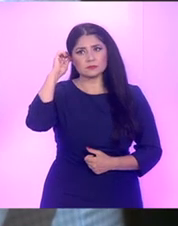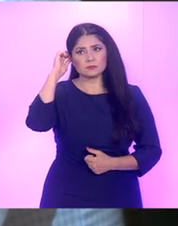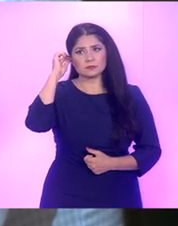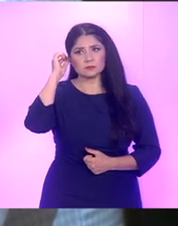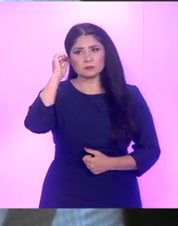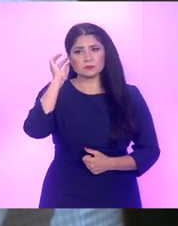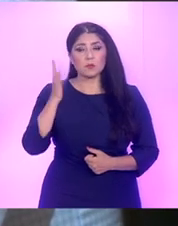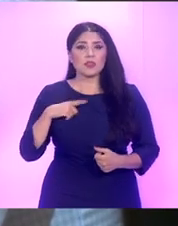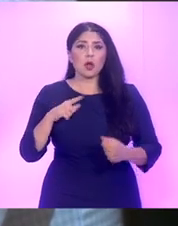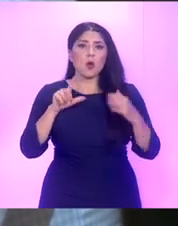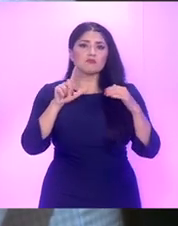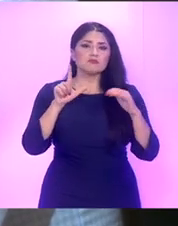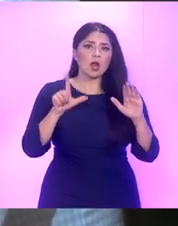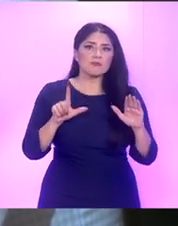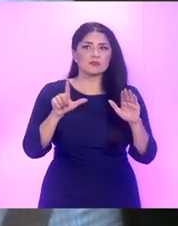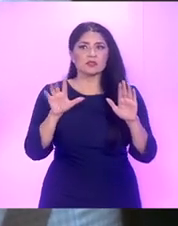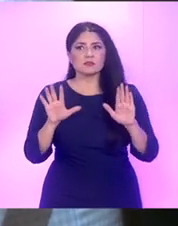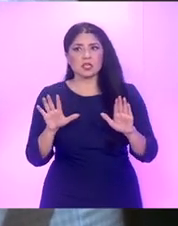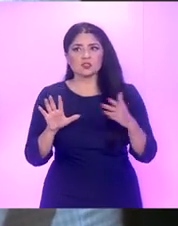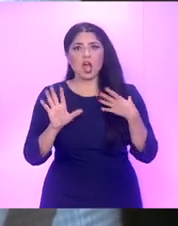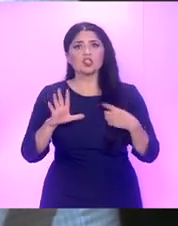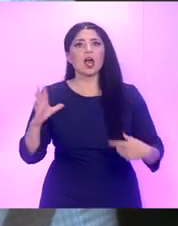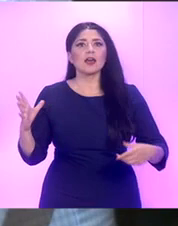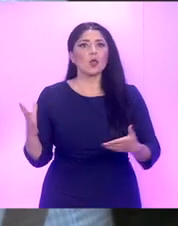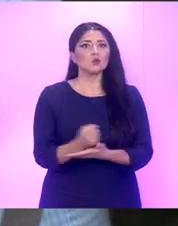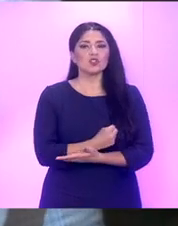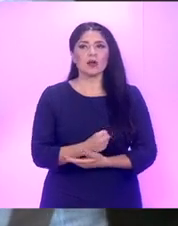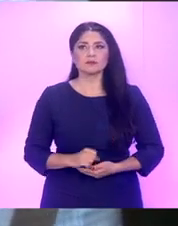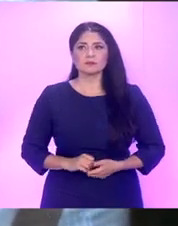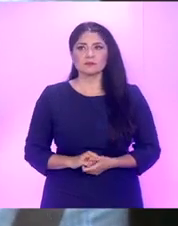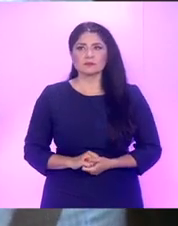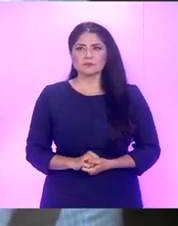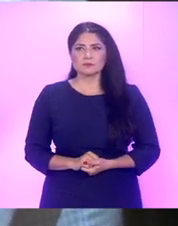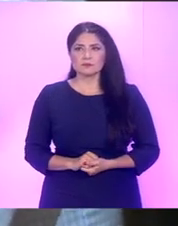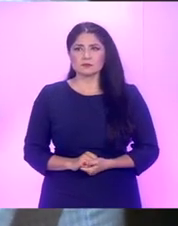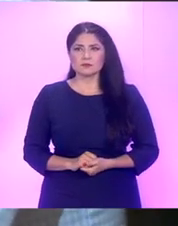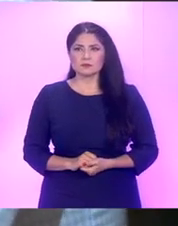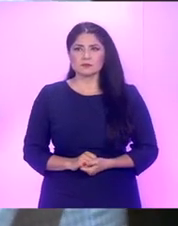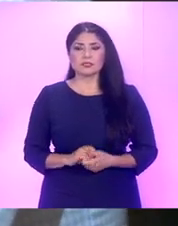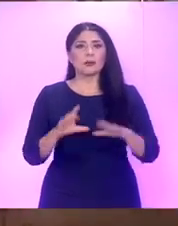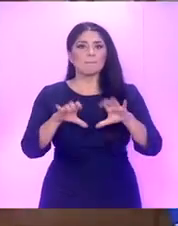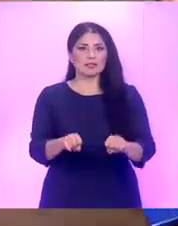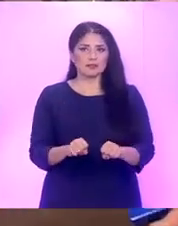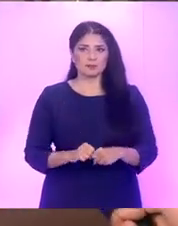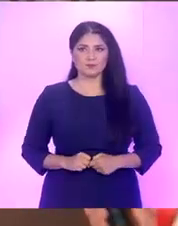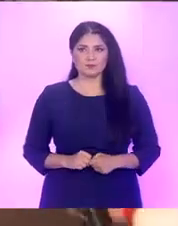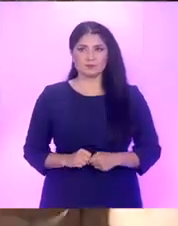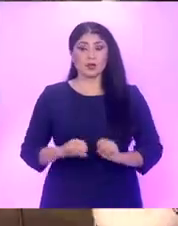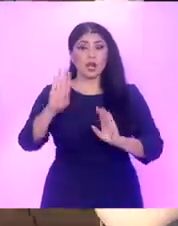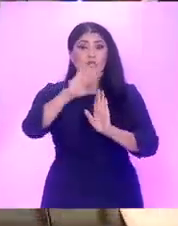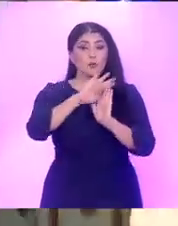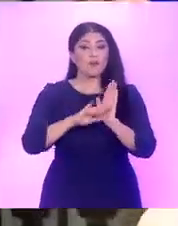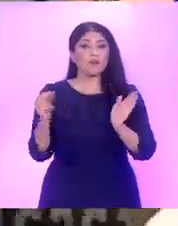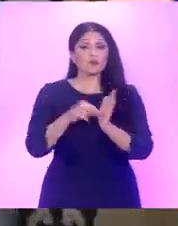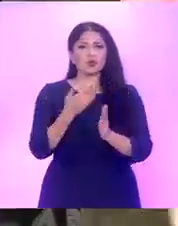la 7, la 10 și reușeam să-l dibuim, să-l identificăm. În aplicație vor